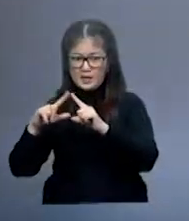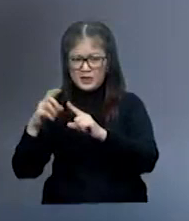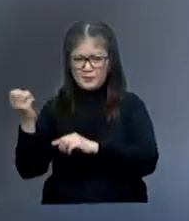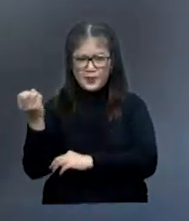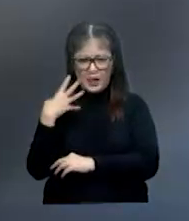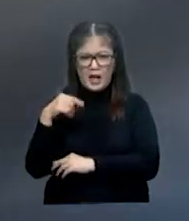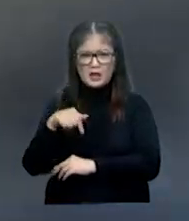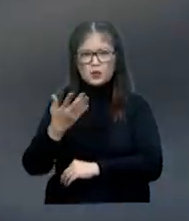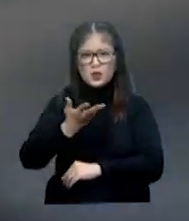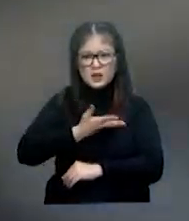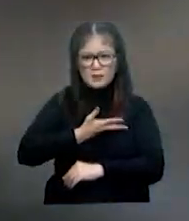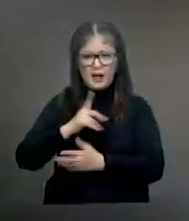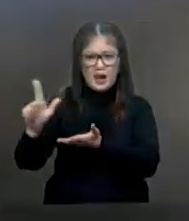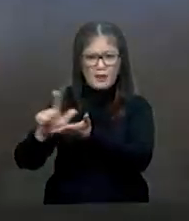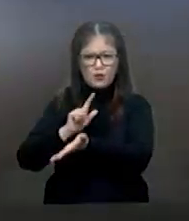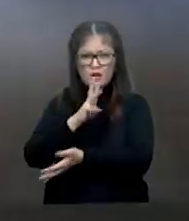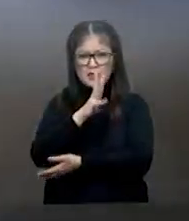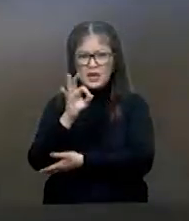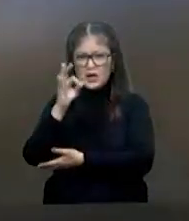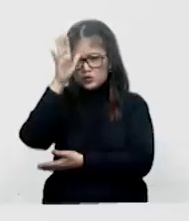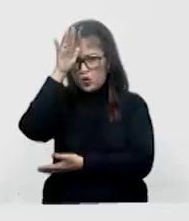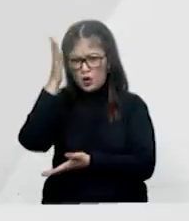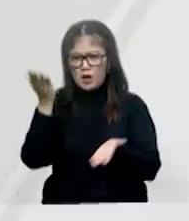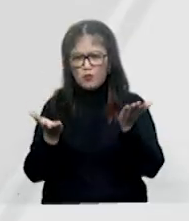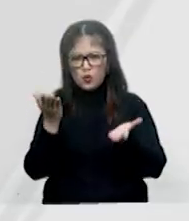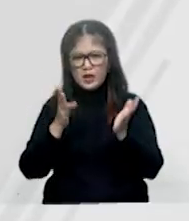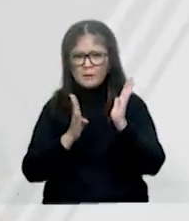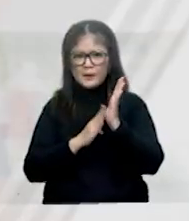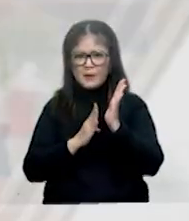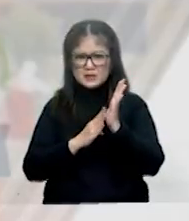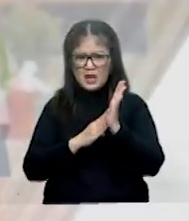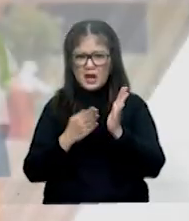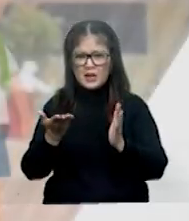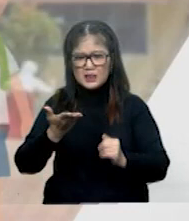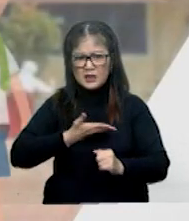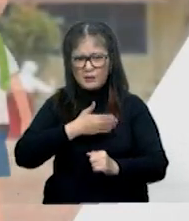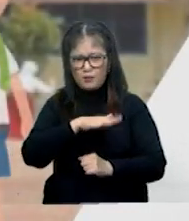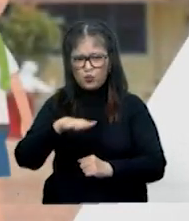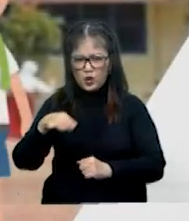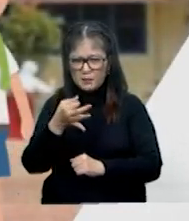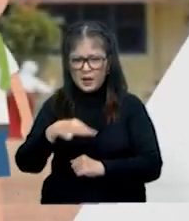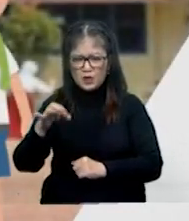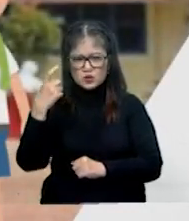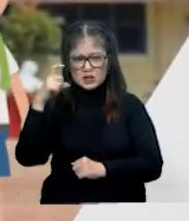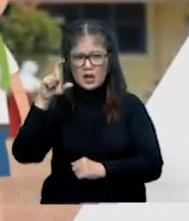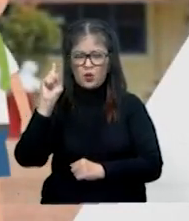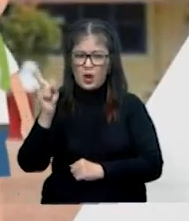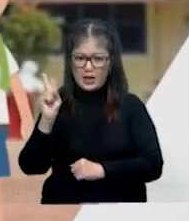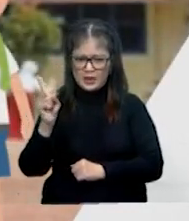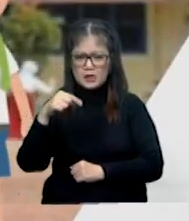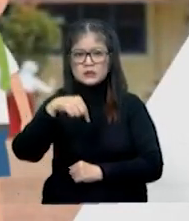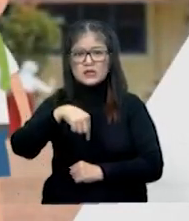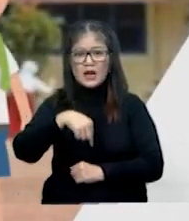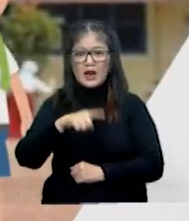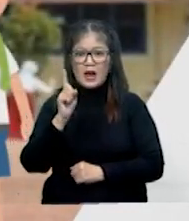indikasi manipulasi terkait PPDB SMP Negeri Kota Bogor. Saat ini Pemkot Bogor juga telah membuka layanan nomor aduan PPDB online